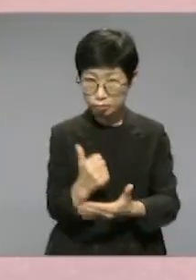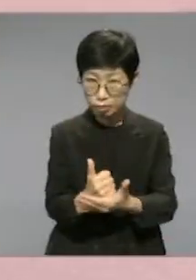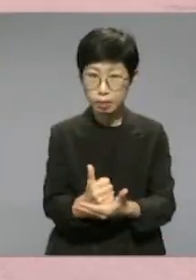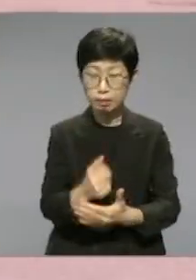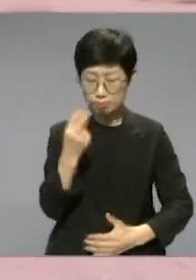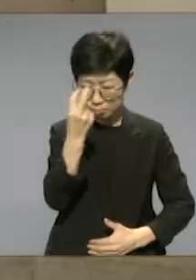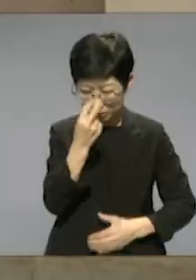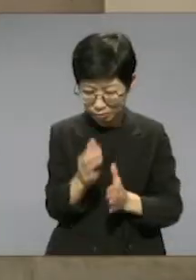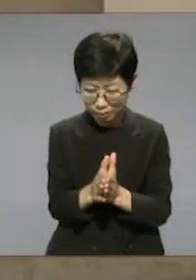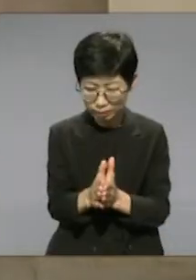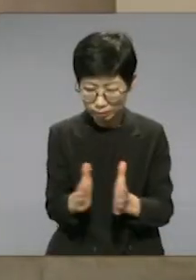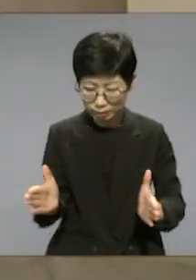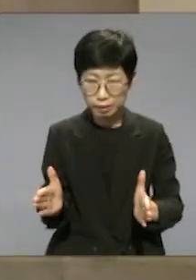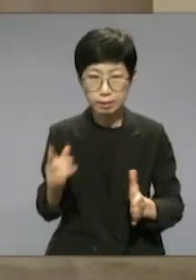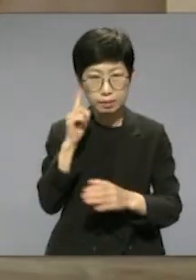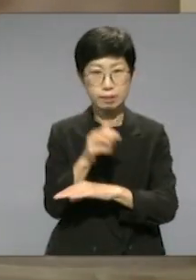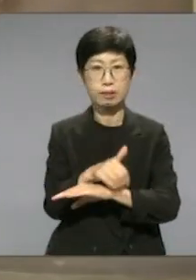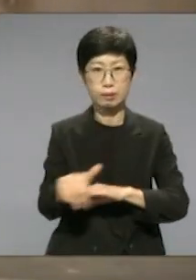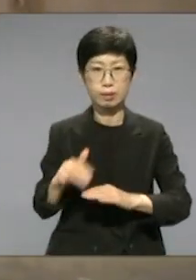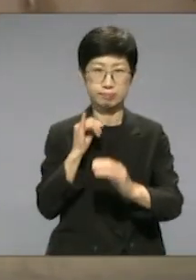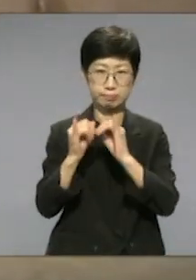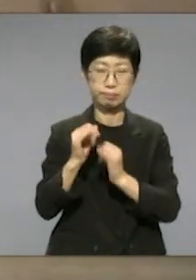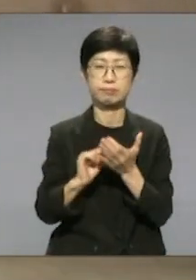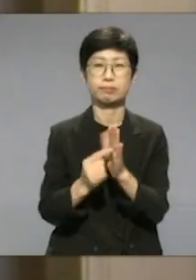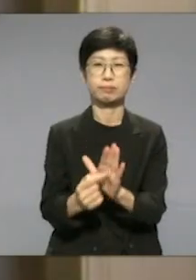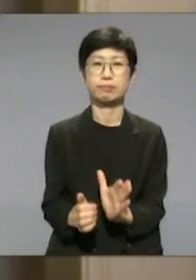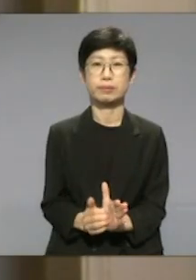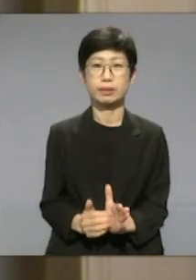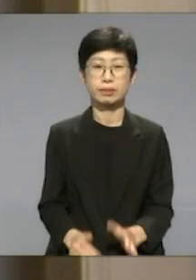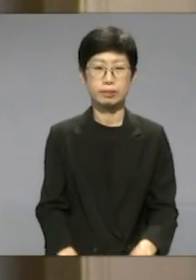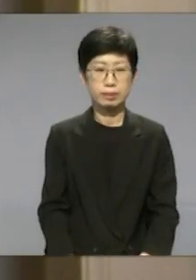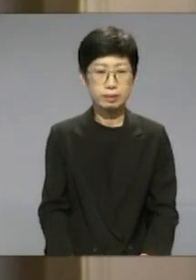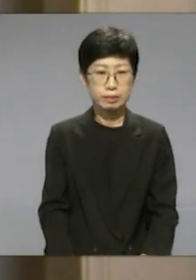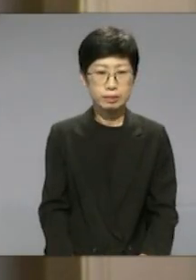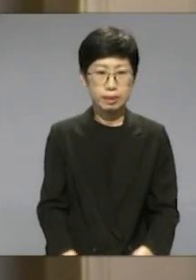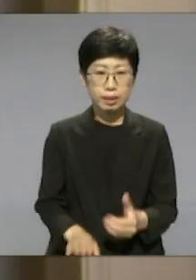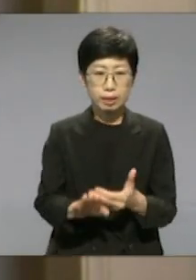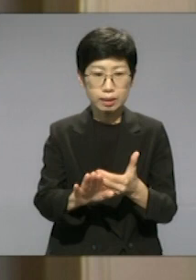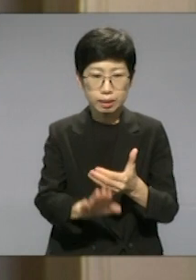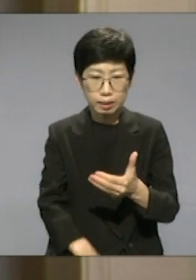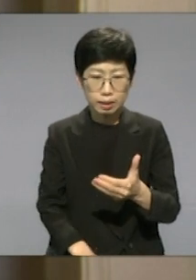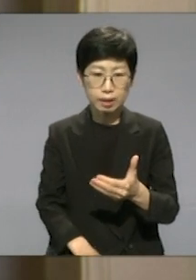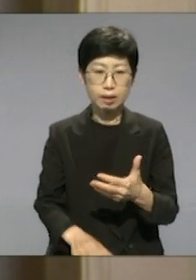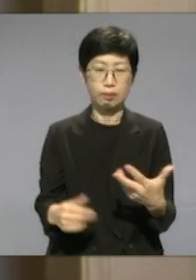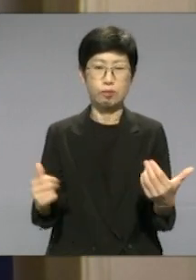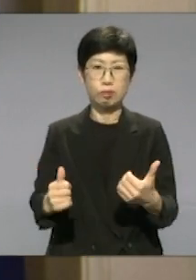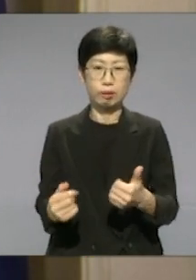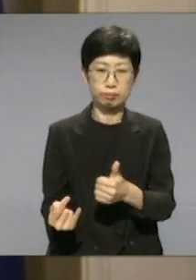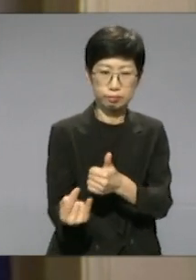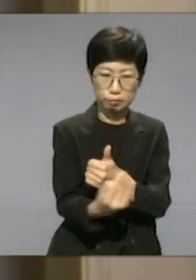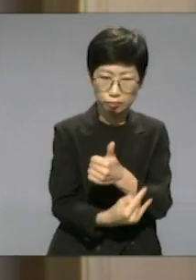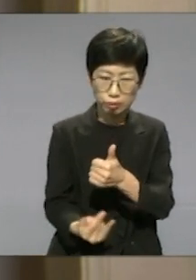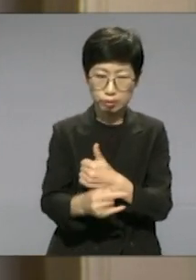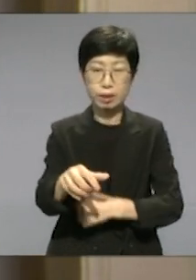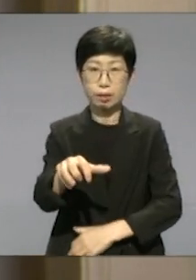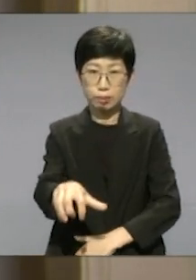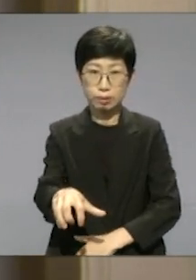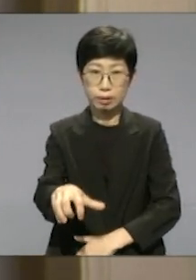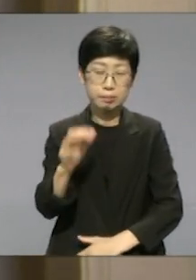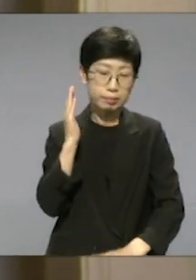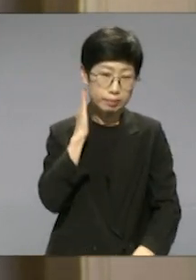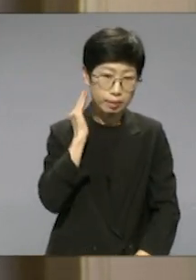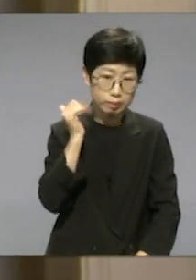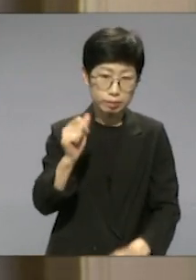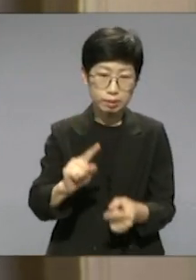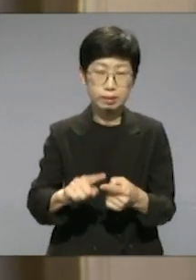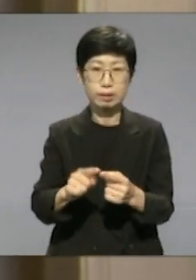조사에 나설 것이라고 기자회견에서 밝혔습니다. Today, I am directing our House committee to open a